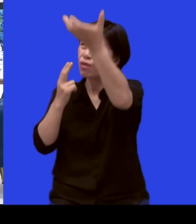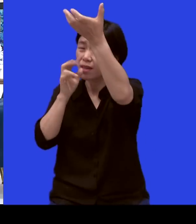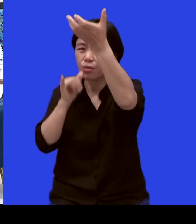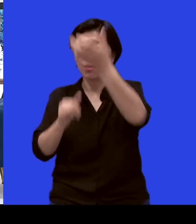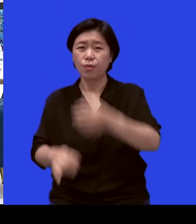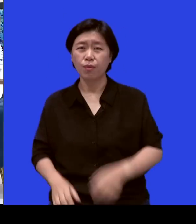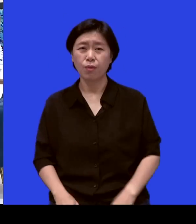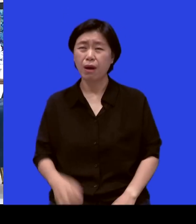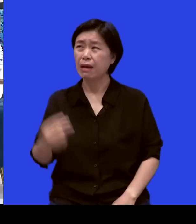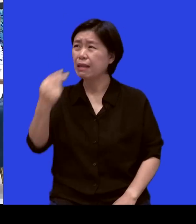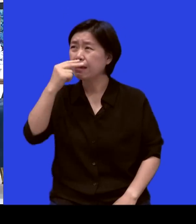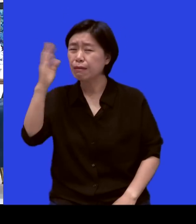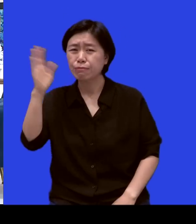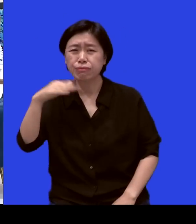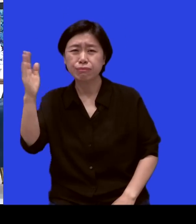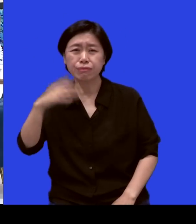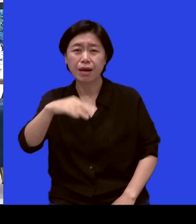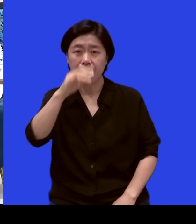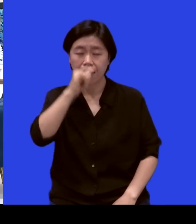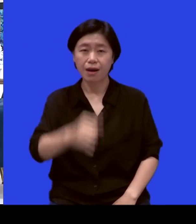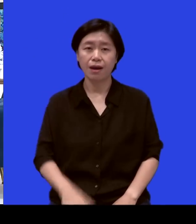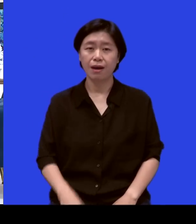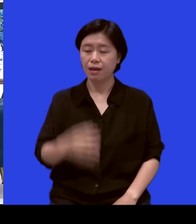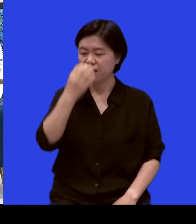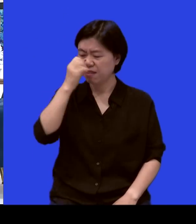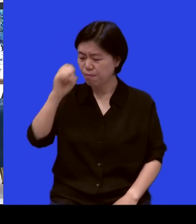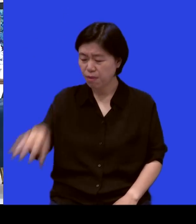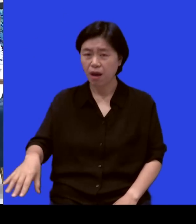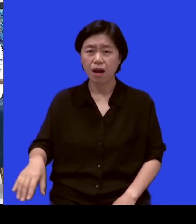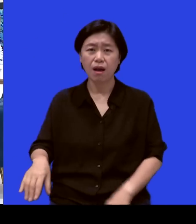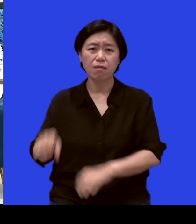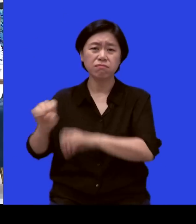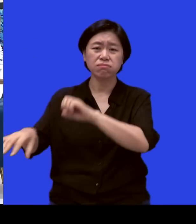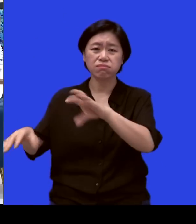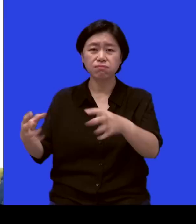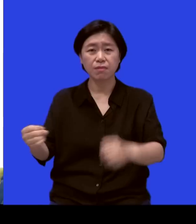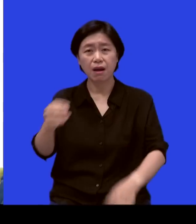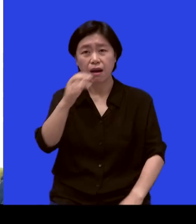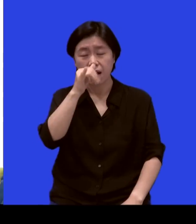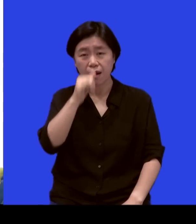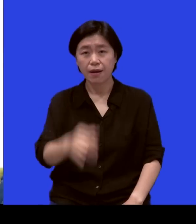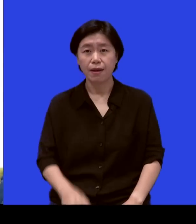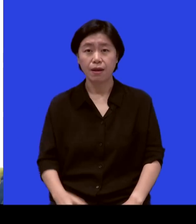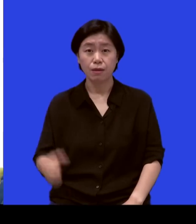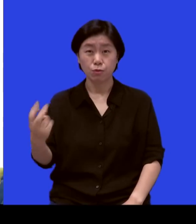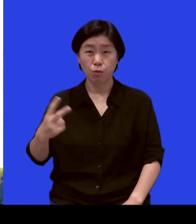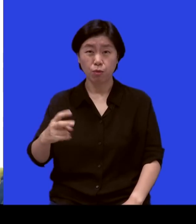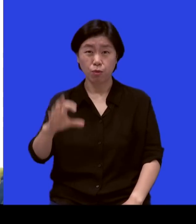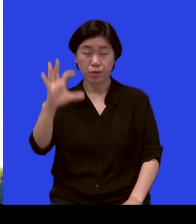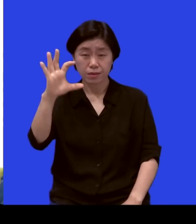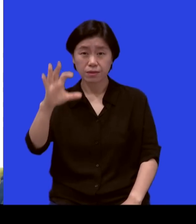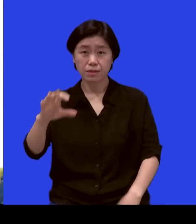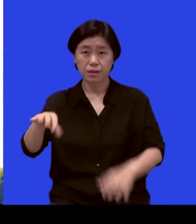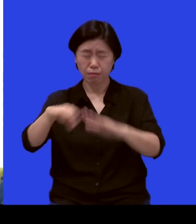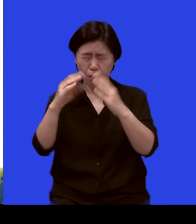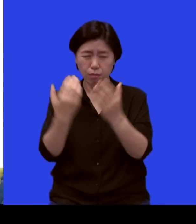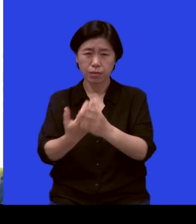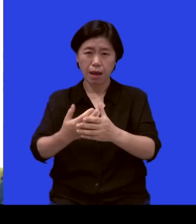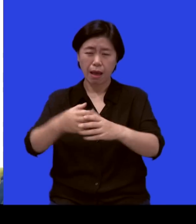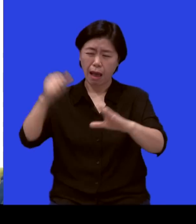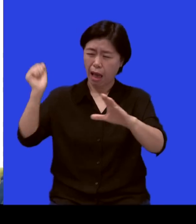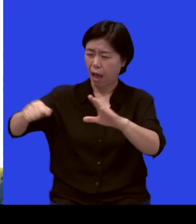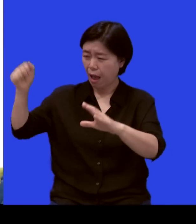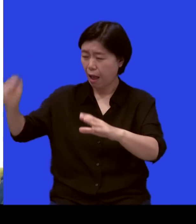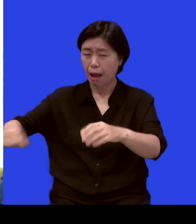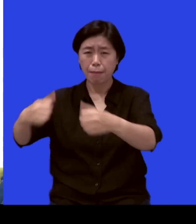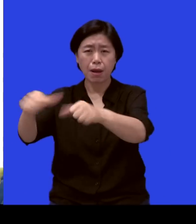담배 꽁초에다 다 버리고. 그리고 휴지 버리고 그리고 또 화장실 다 깨뜨려 놓고 화장지 다